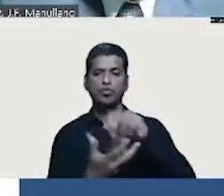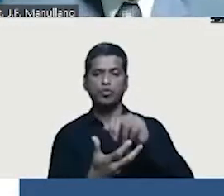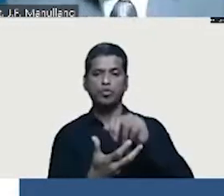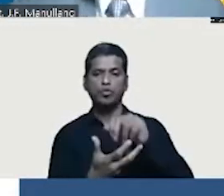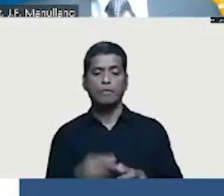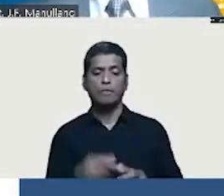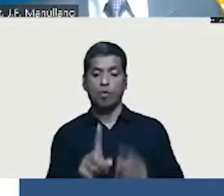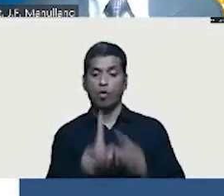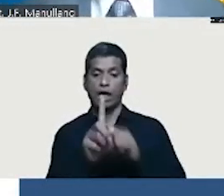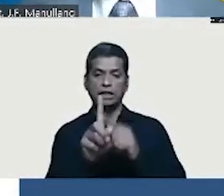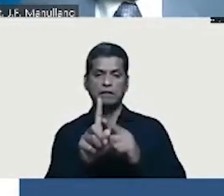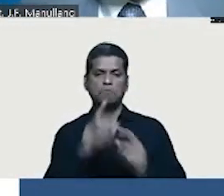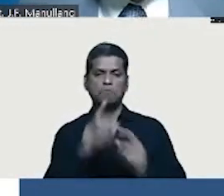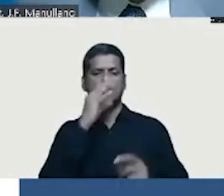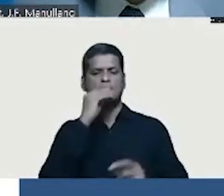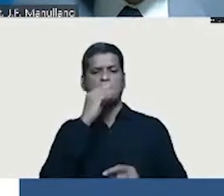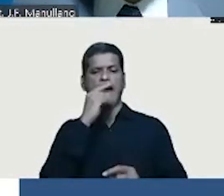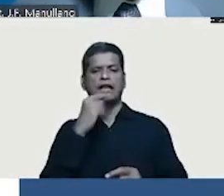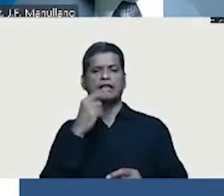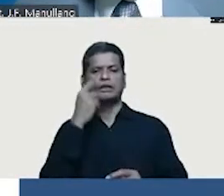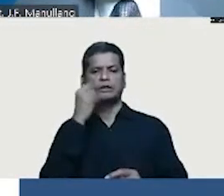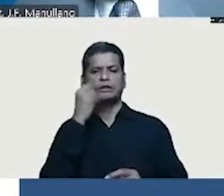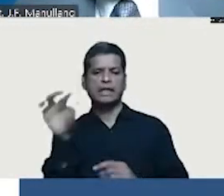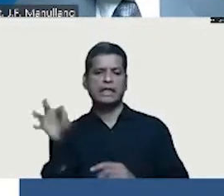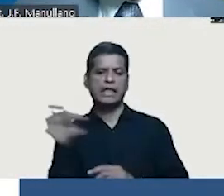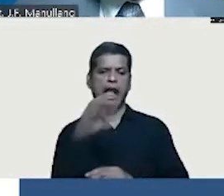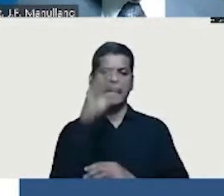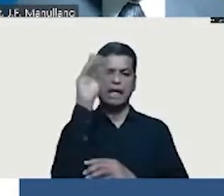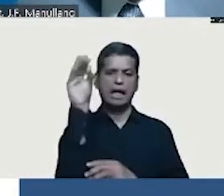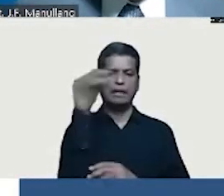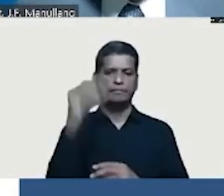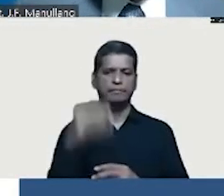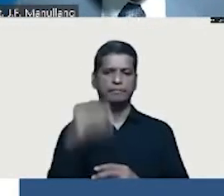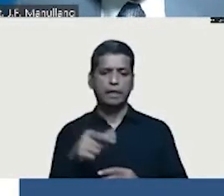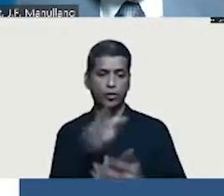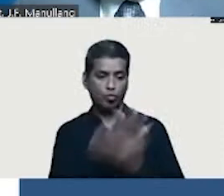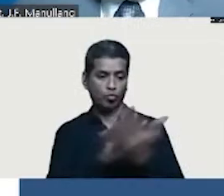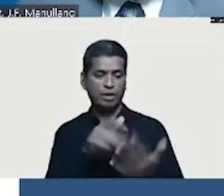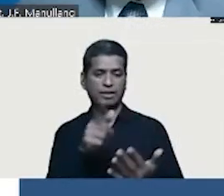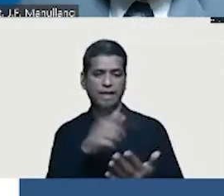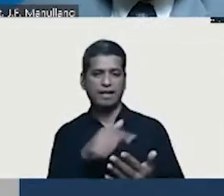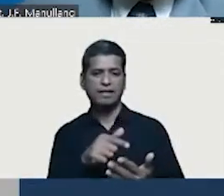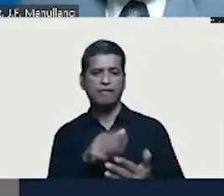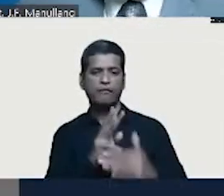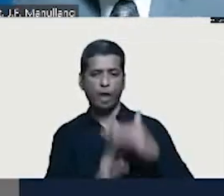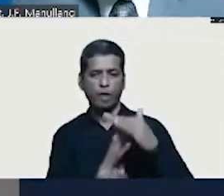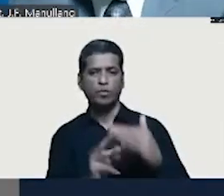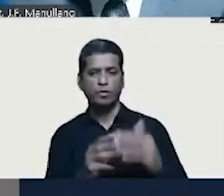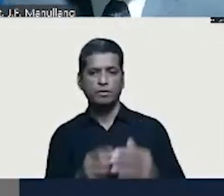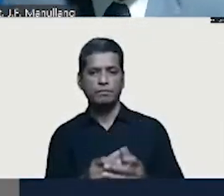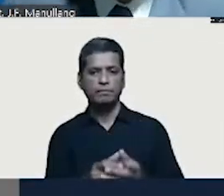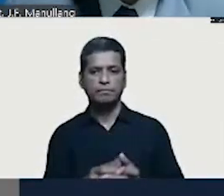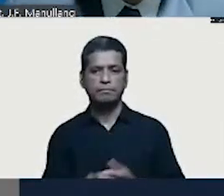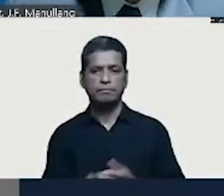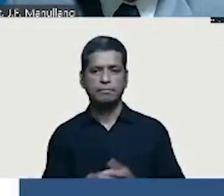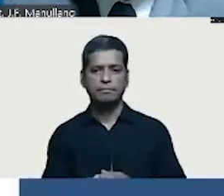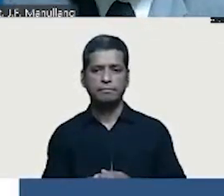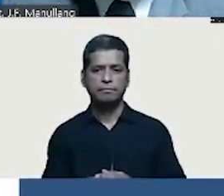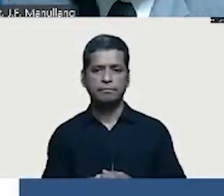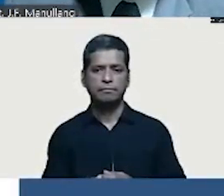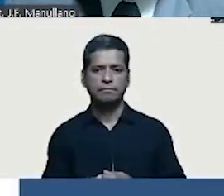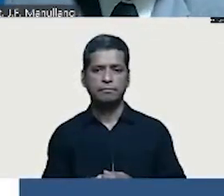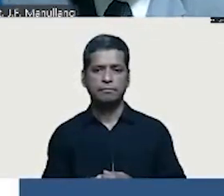naga jadi memang kita harus pandai Gimana mereka itu